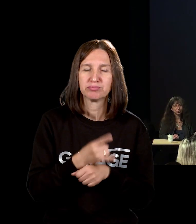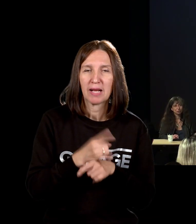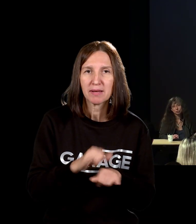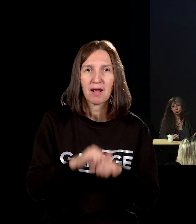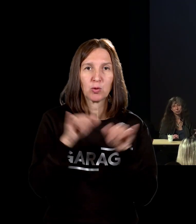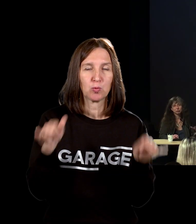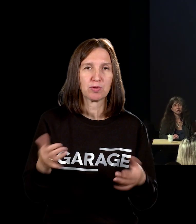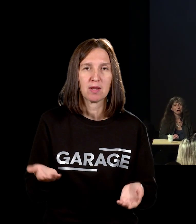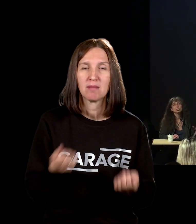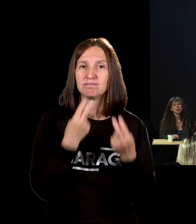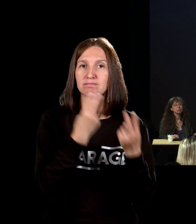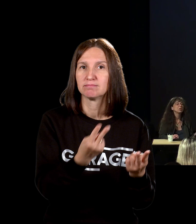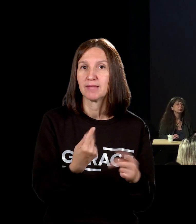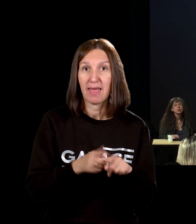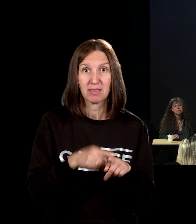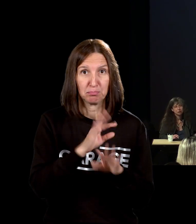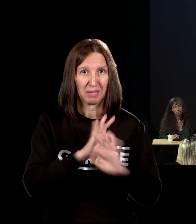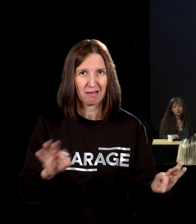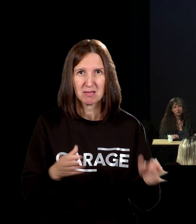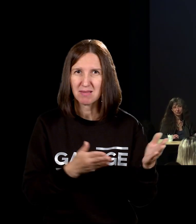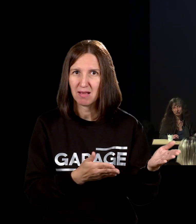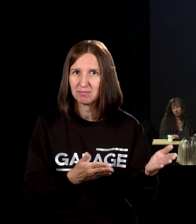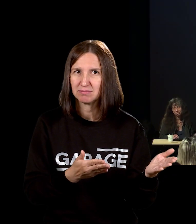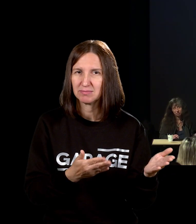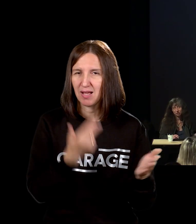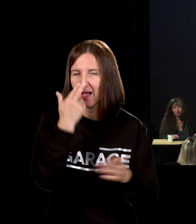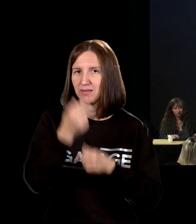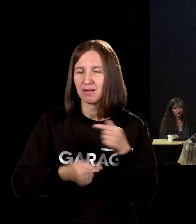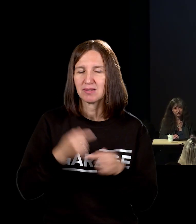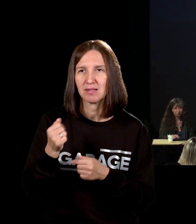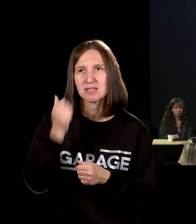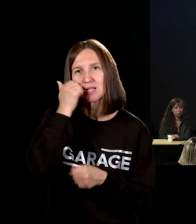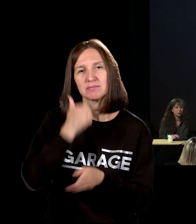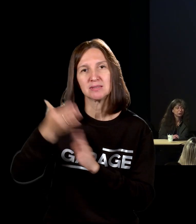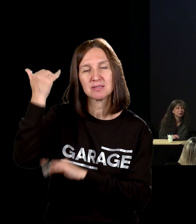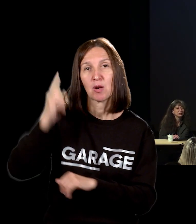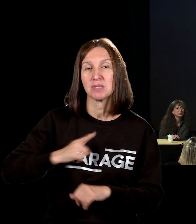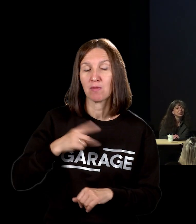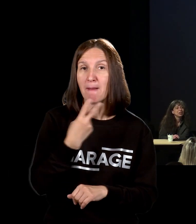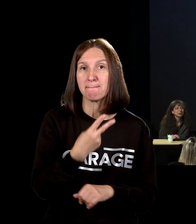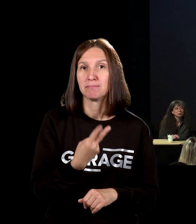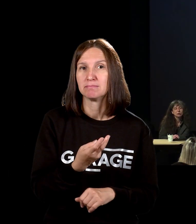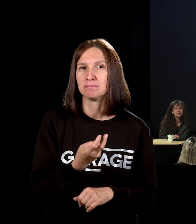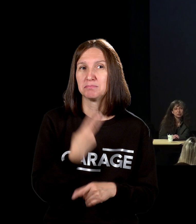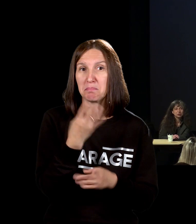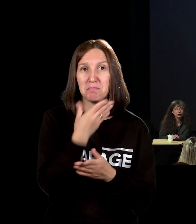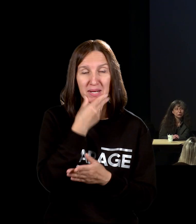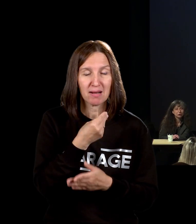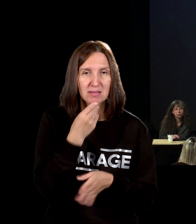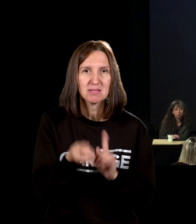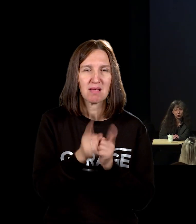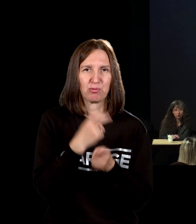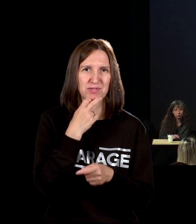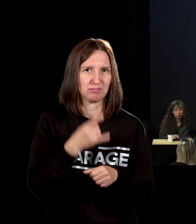кич карикатурный, как бы, а вот как выглядит прекрасное, да, в традициях старых мастеров, прекрасное становится, наверное,